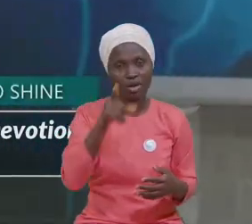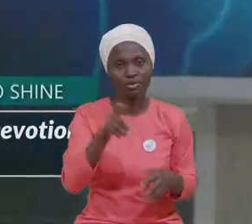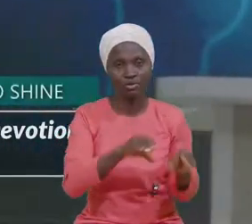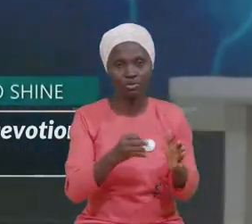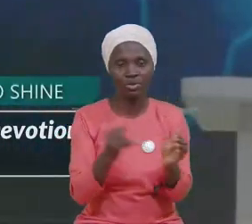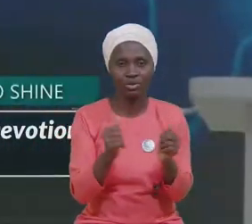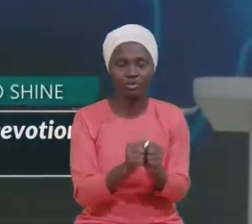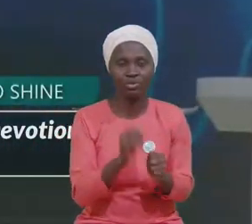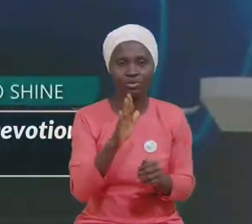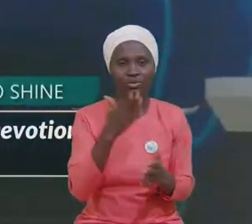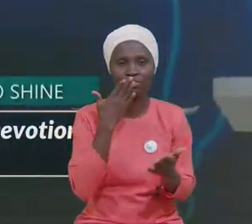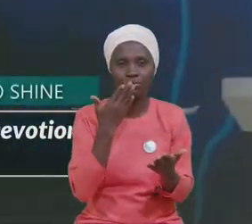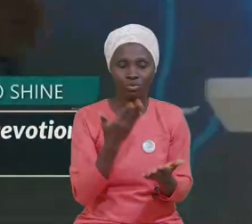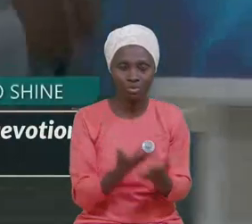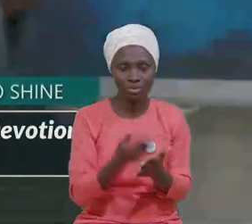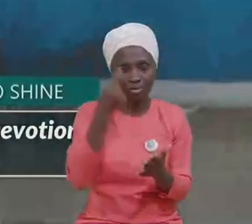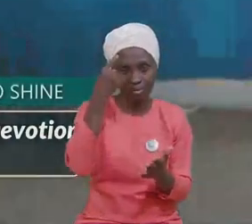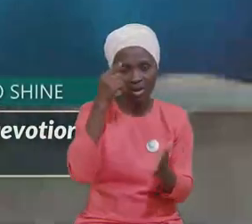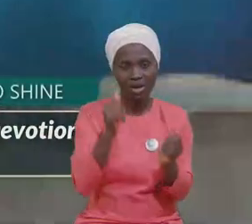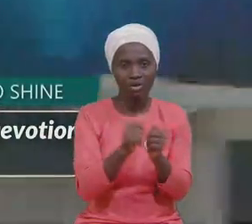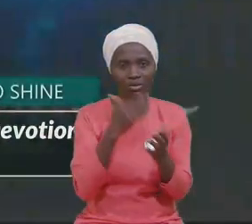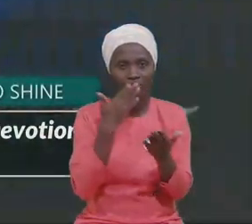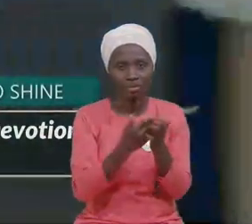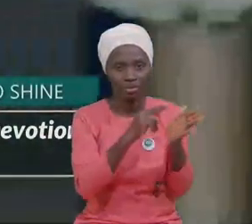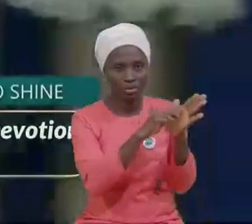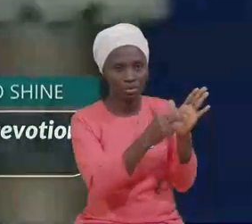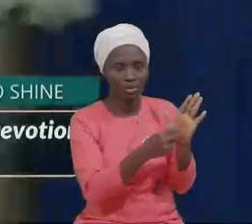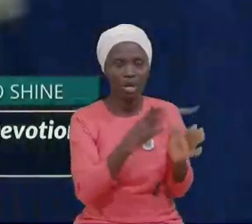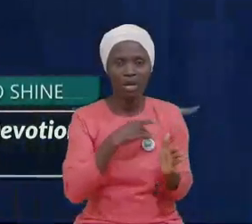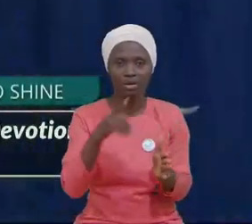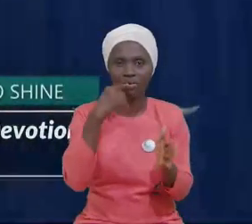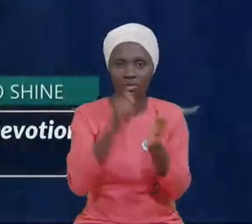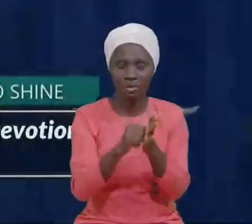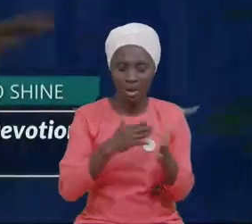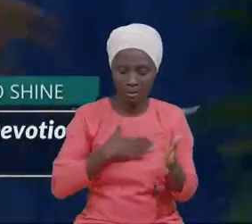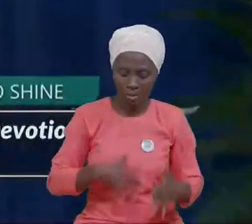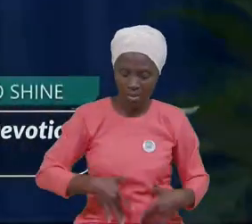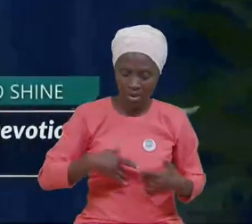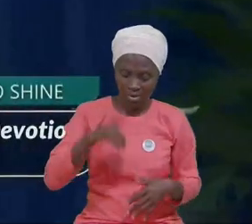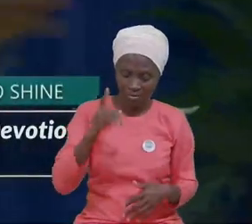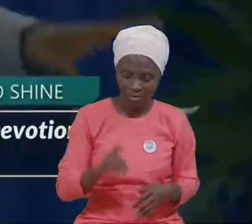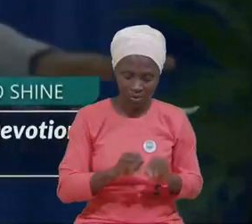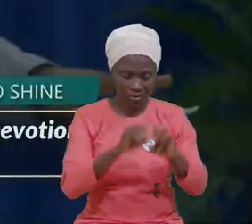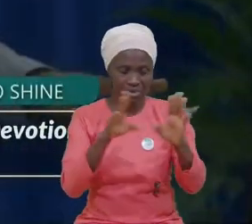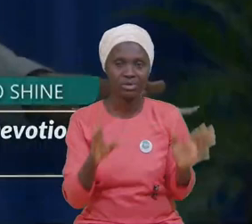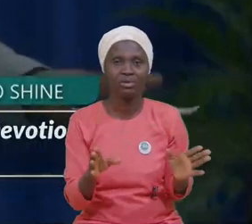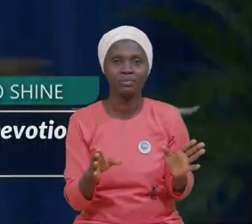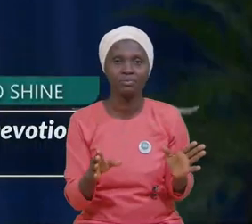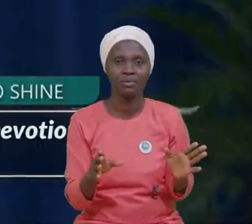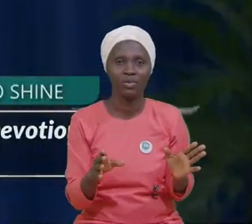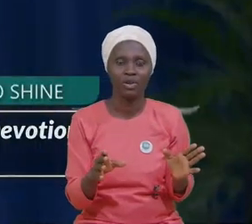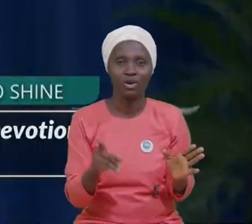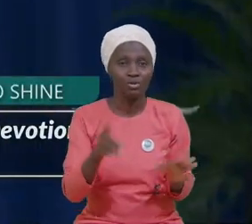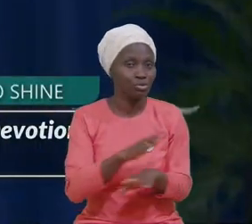Et tu le fais avec l'intention. Tu le fais avec objectif. Et tu dis, ma lumière va briller. Tu ne laisses